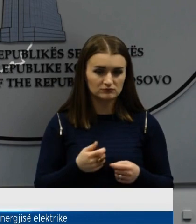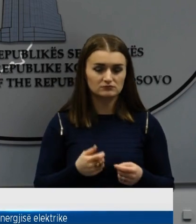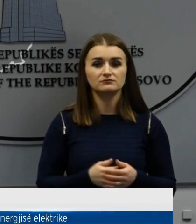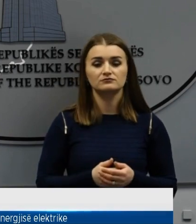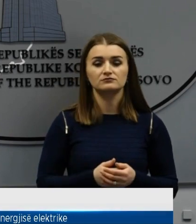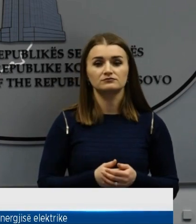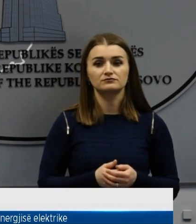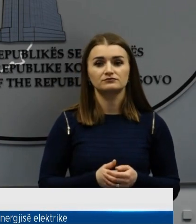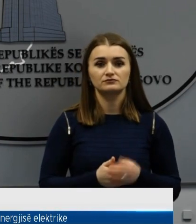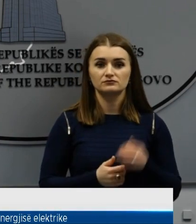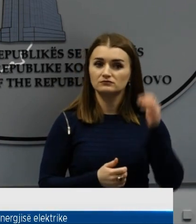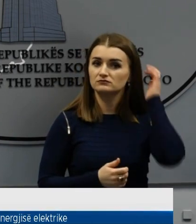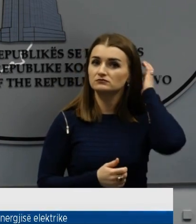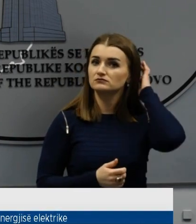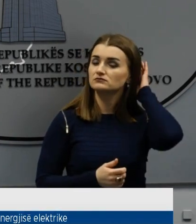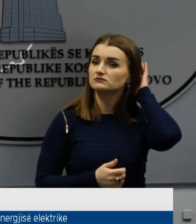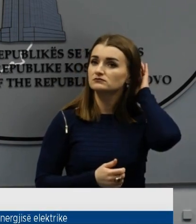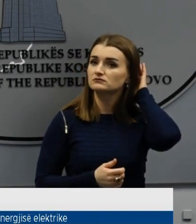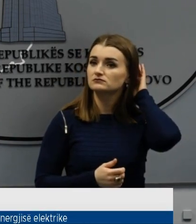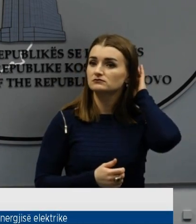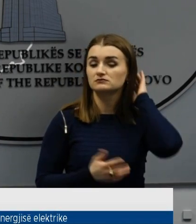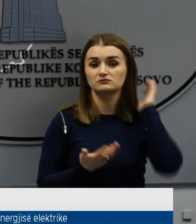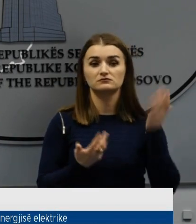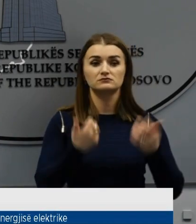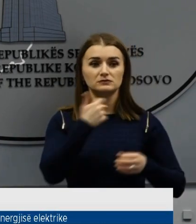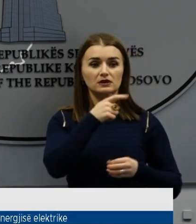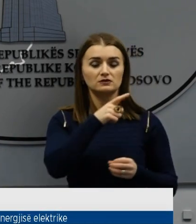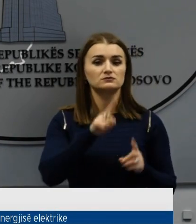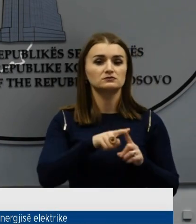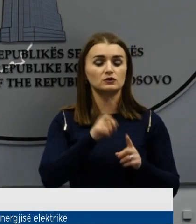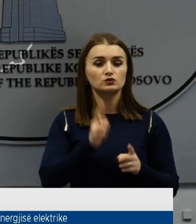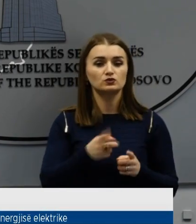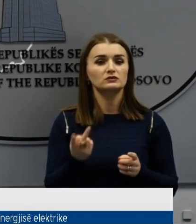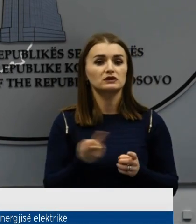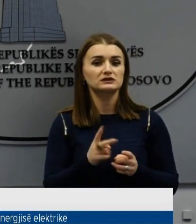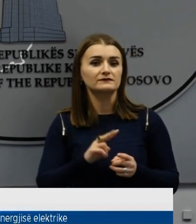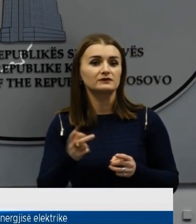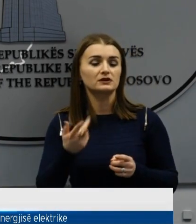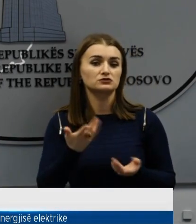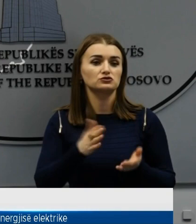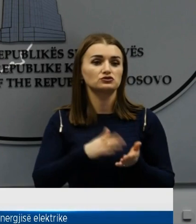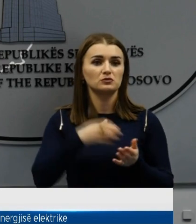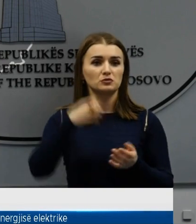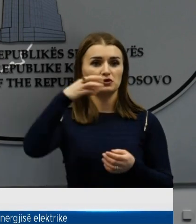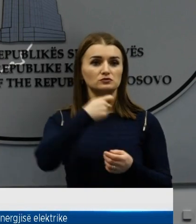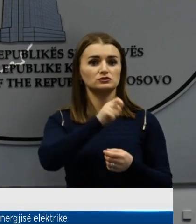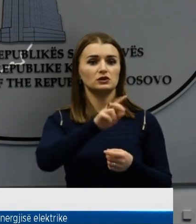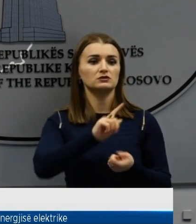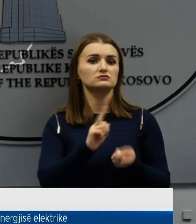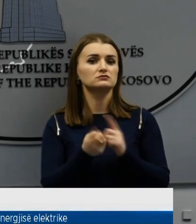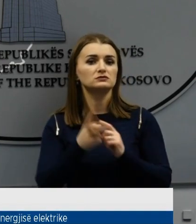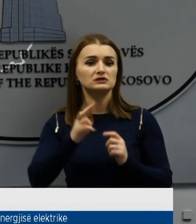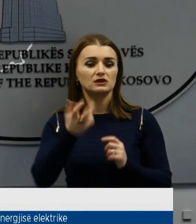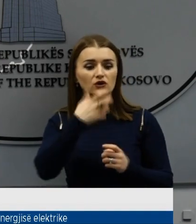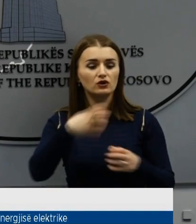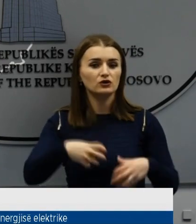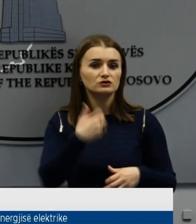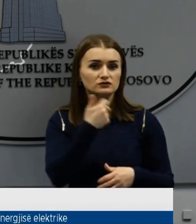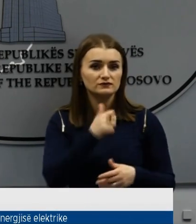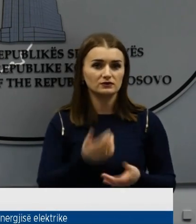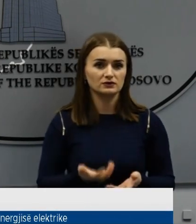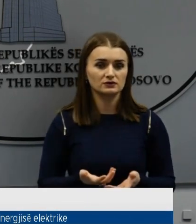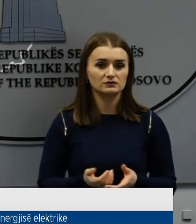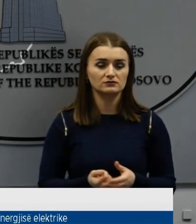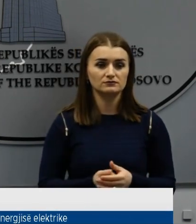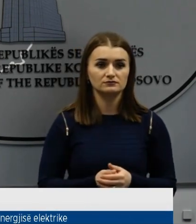të kërkojnë alternativa të tjera që mund t'jenë edhe më të lira ndoshta se sa energjia elektrike, mirë po për komoditet